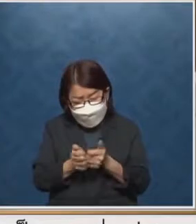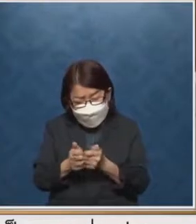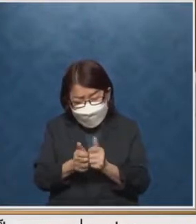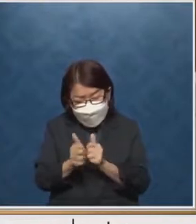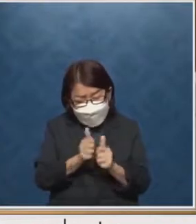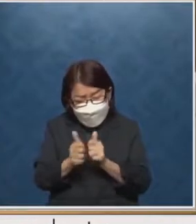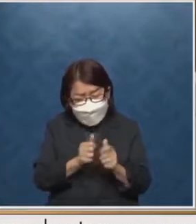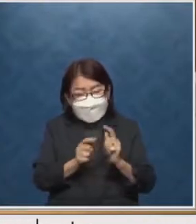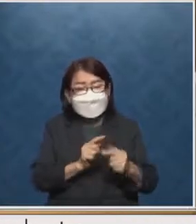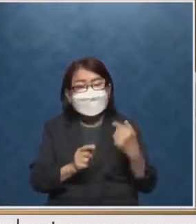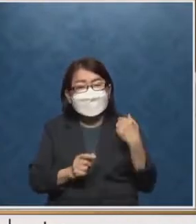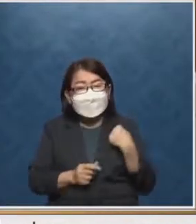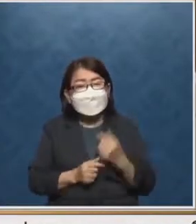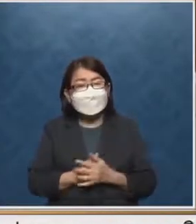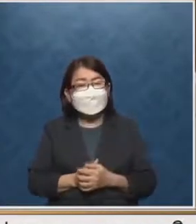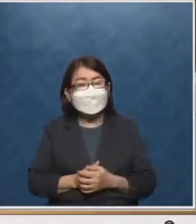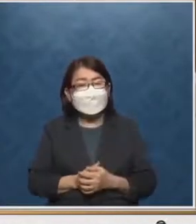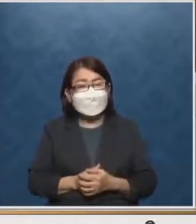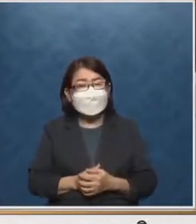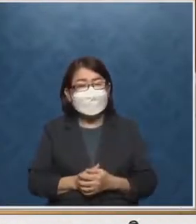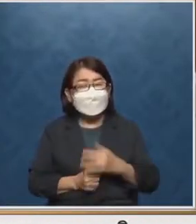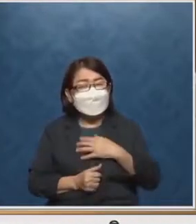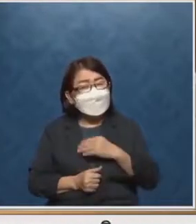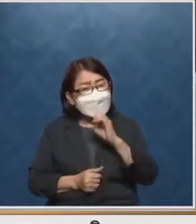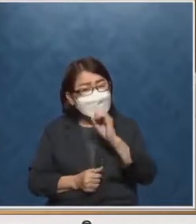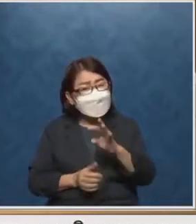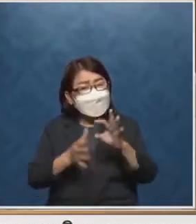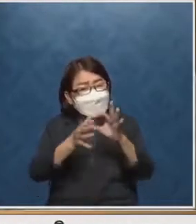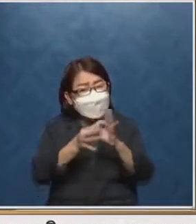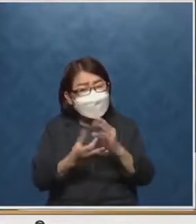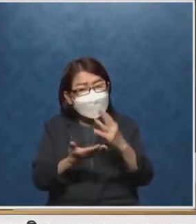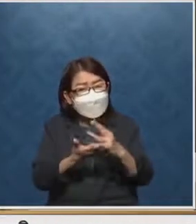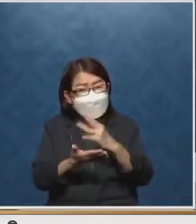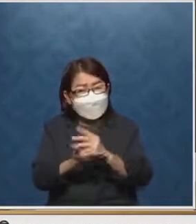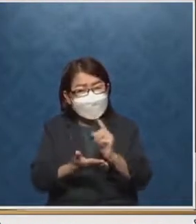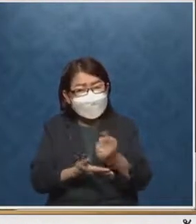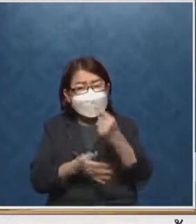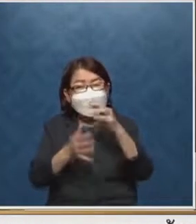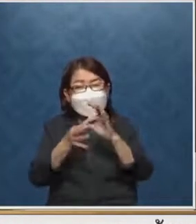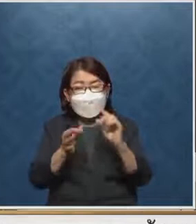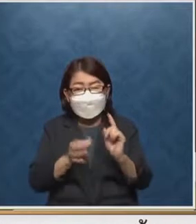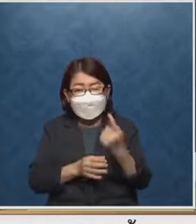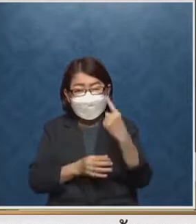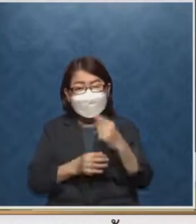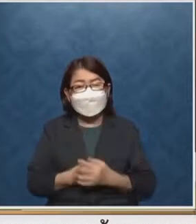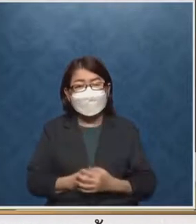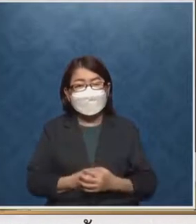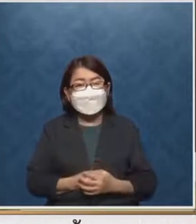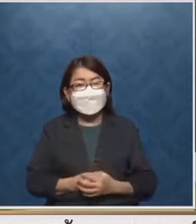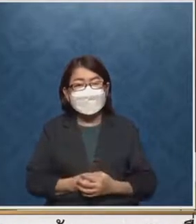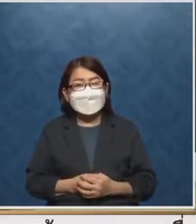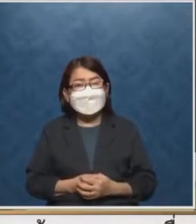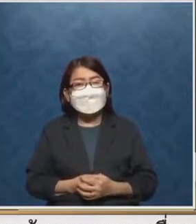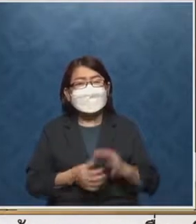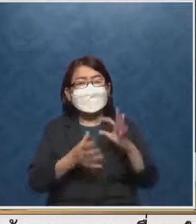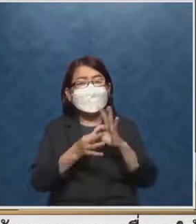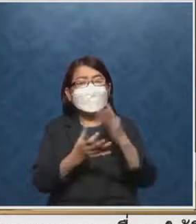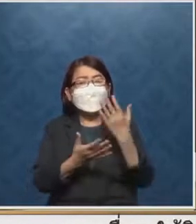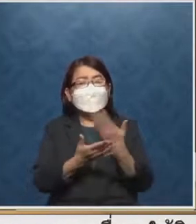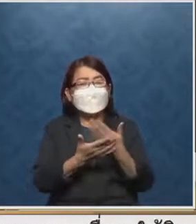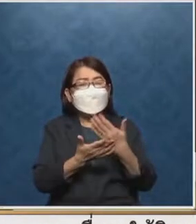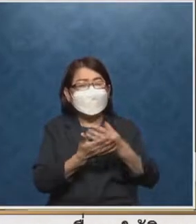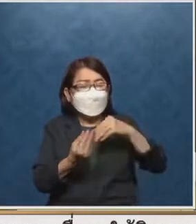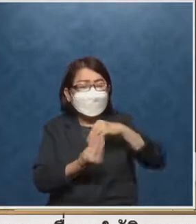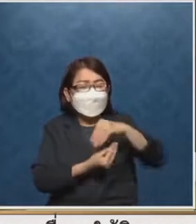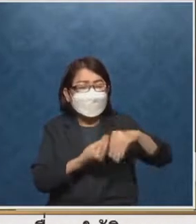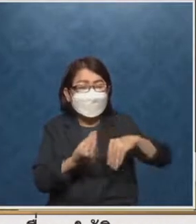ครับผมกล่าวถึงอะไรผมกล่าวถึงวิชาใหม่ๆเรื่องใหม่ๆที่เกิดขึ้นนะครับพูดเรื่องการเงินหรือเศรษฐศาสตร์เนี่ย